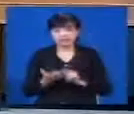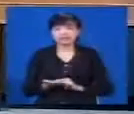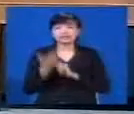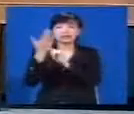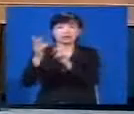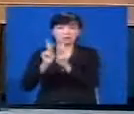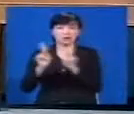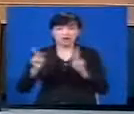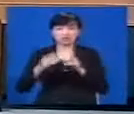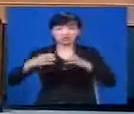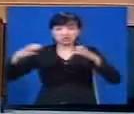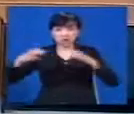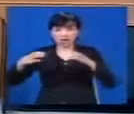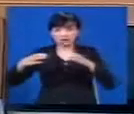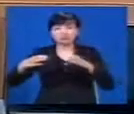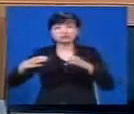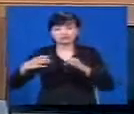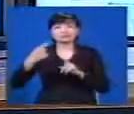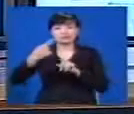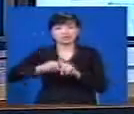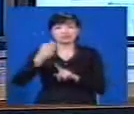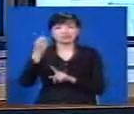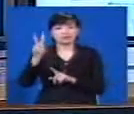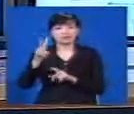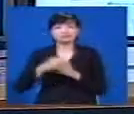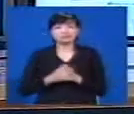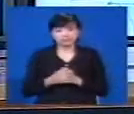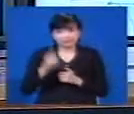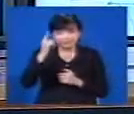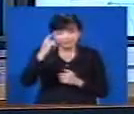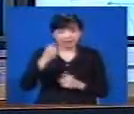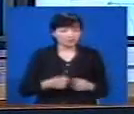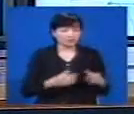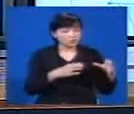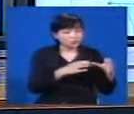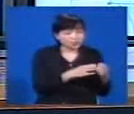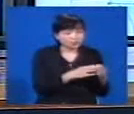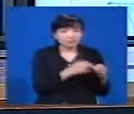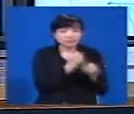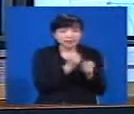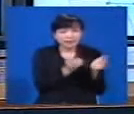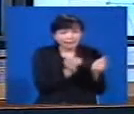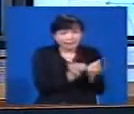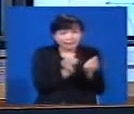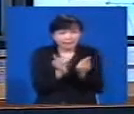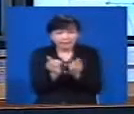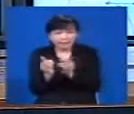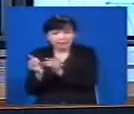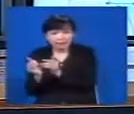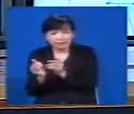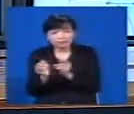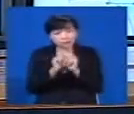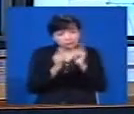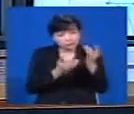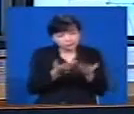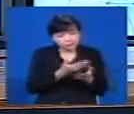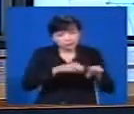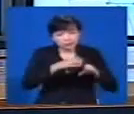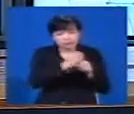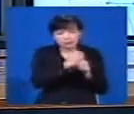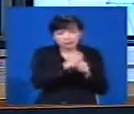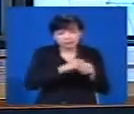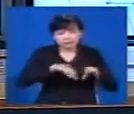ทีนี้ถ้าดูในแต่ละด้านนะด้านการเมืองอย่างแผนระยะสั้นในทางด้านการเมืองเรื่องของการแก้รั